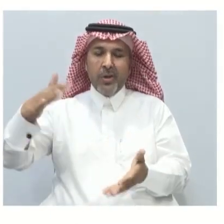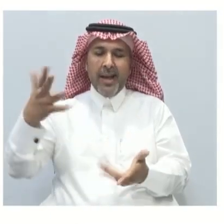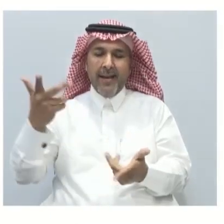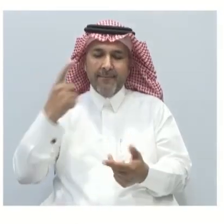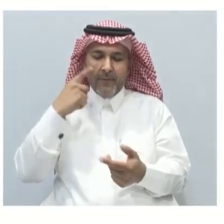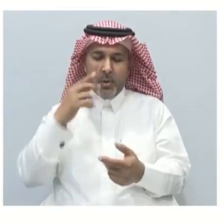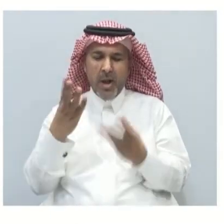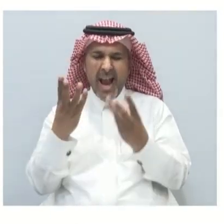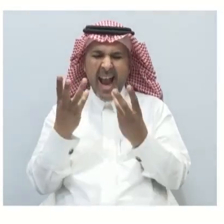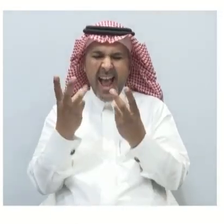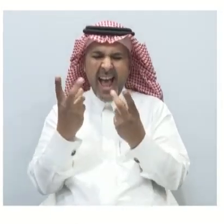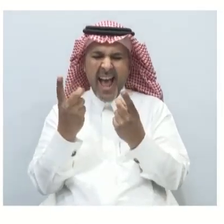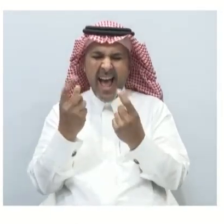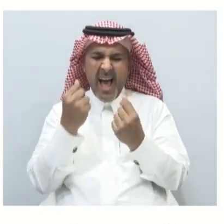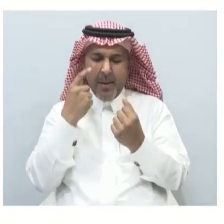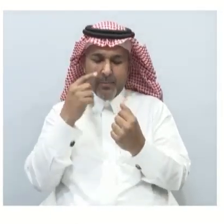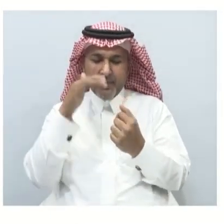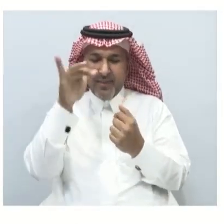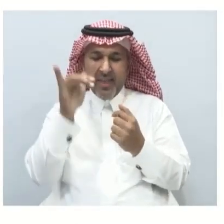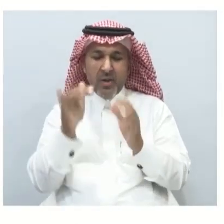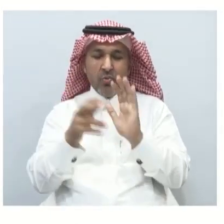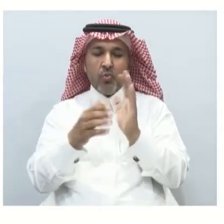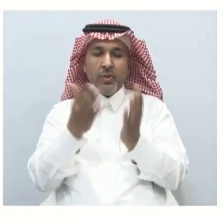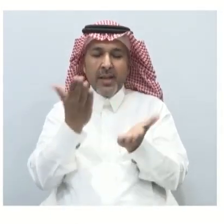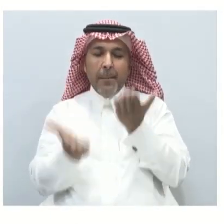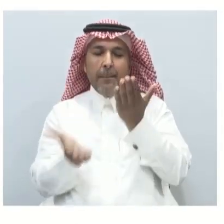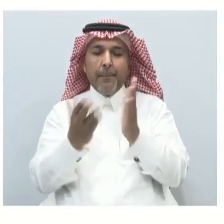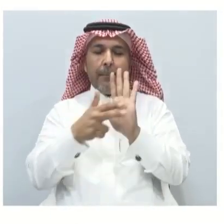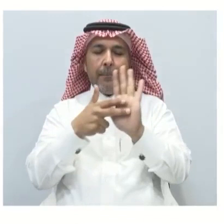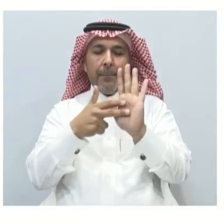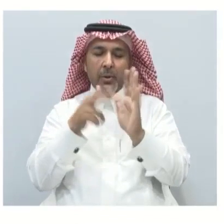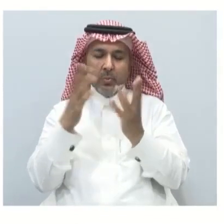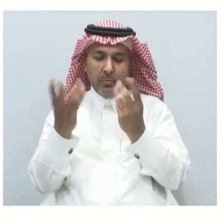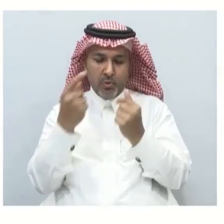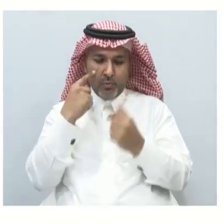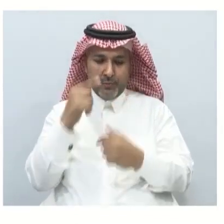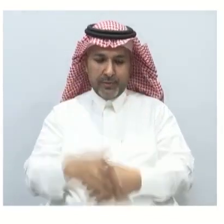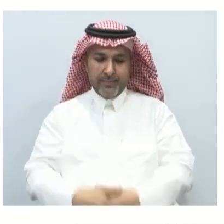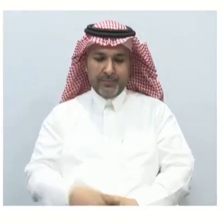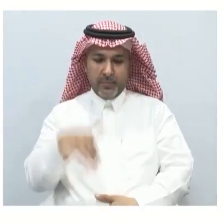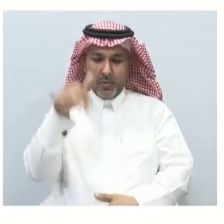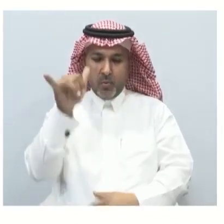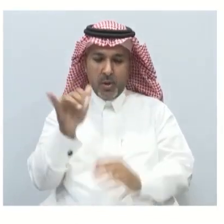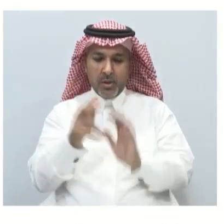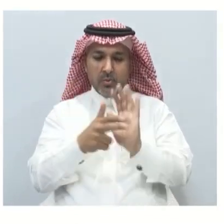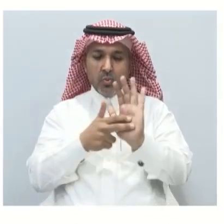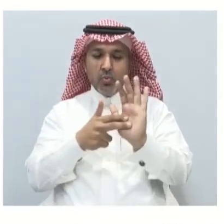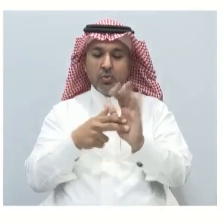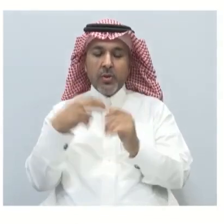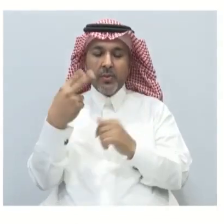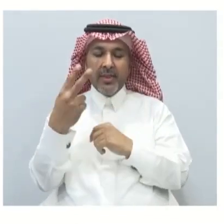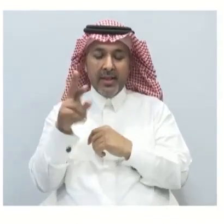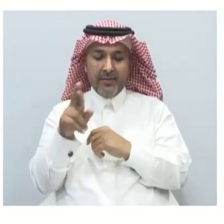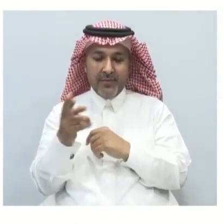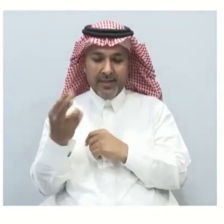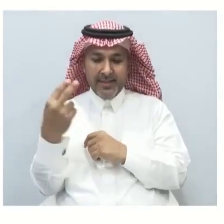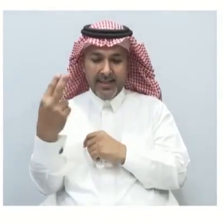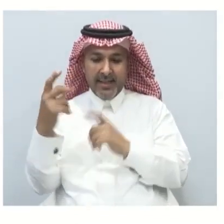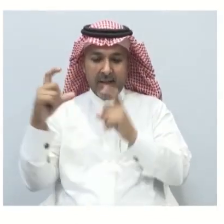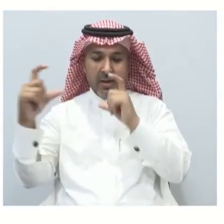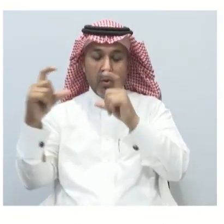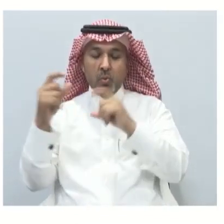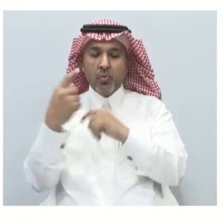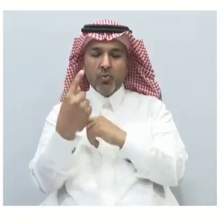المواقع يعطى بالمعادله y تساوي 2.2 ضرب 1.37 اس